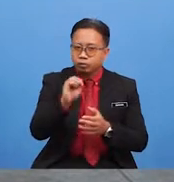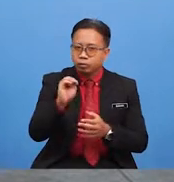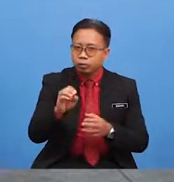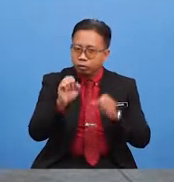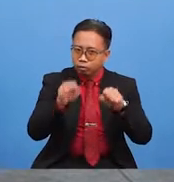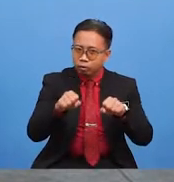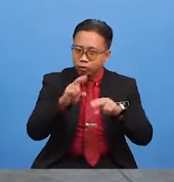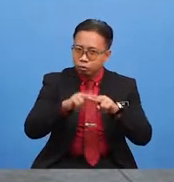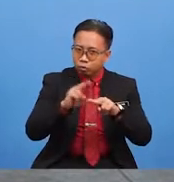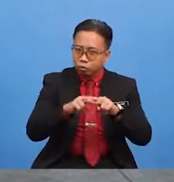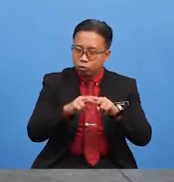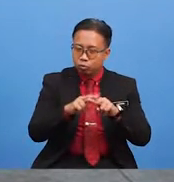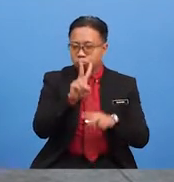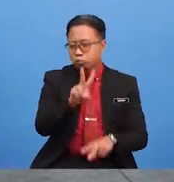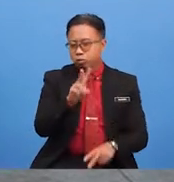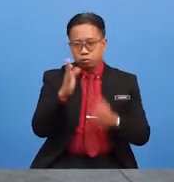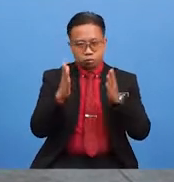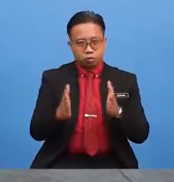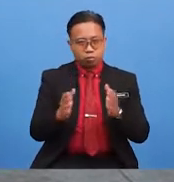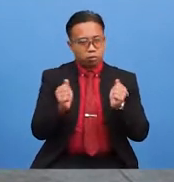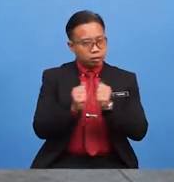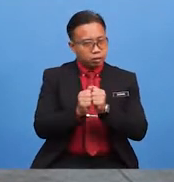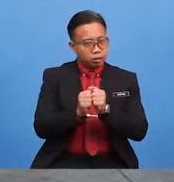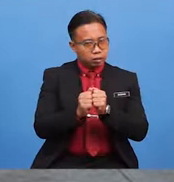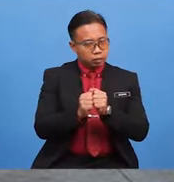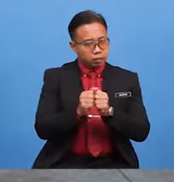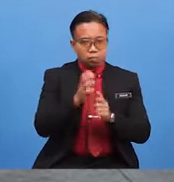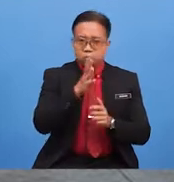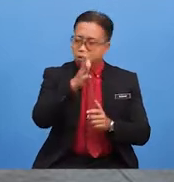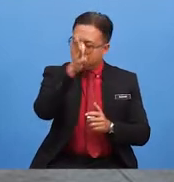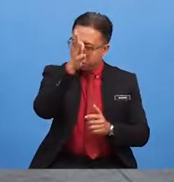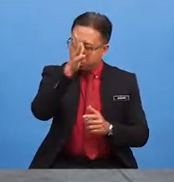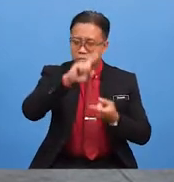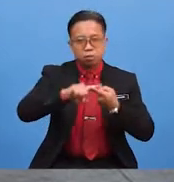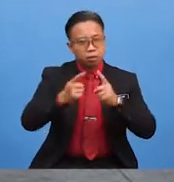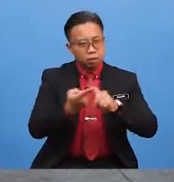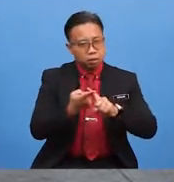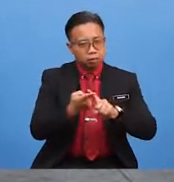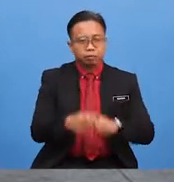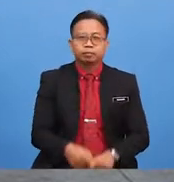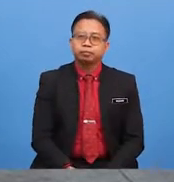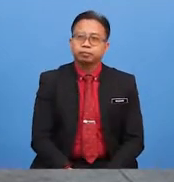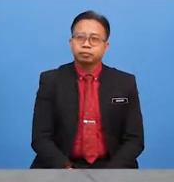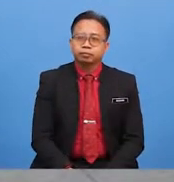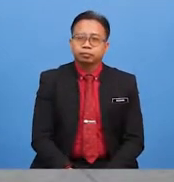Murid-murid boleh duduk secara berpasangan dengan ahli keluarga atau rakan-rakan anda.